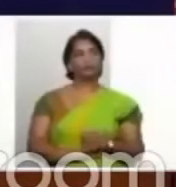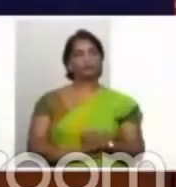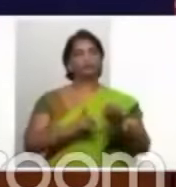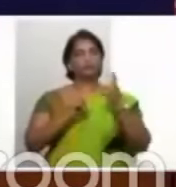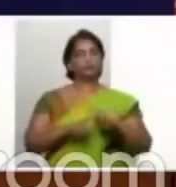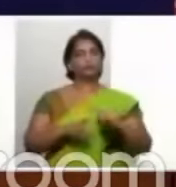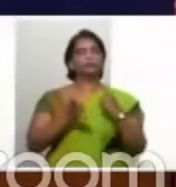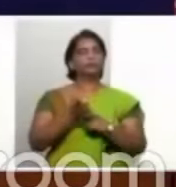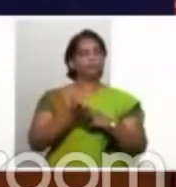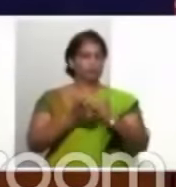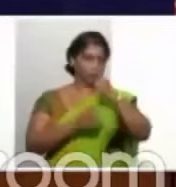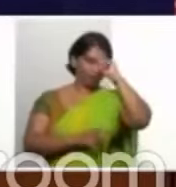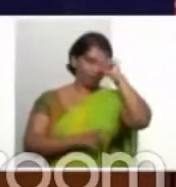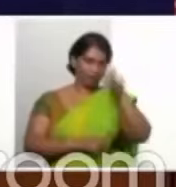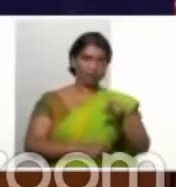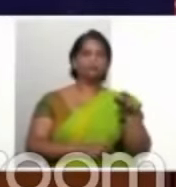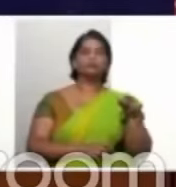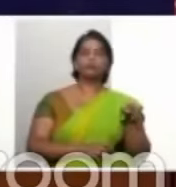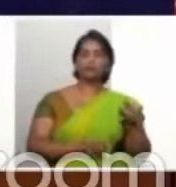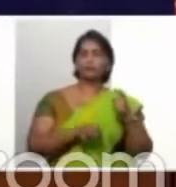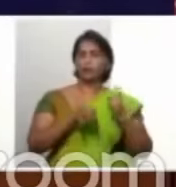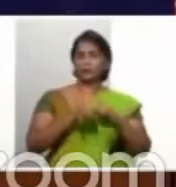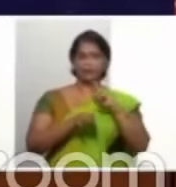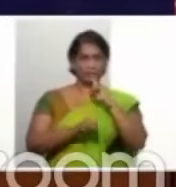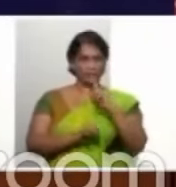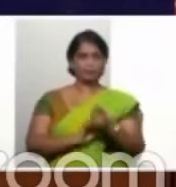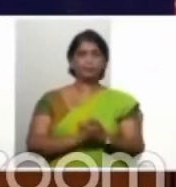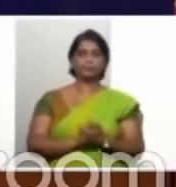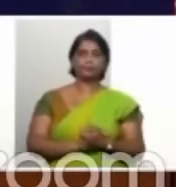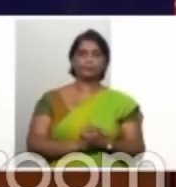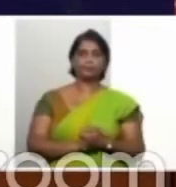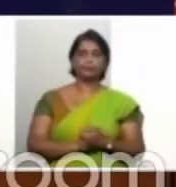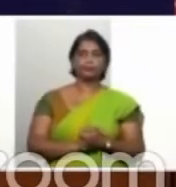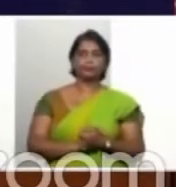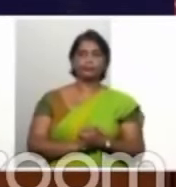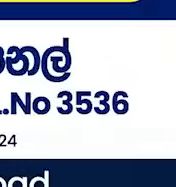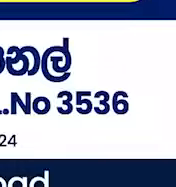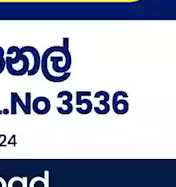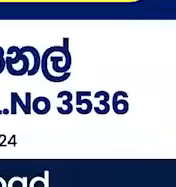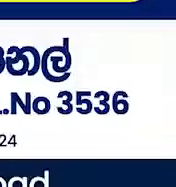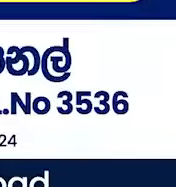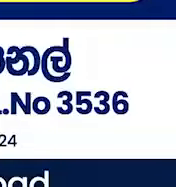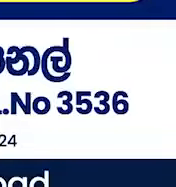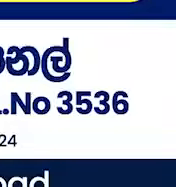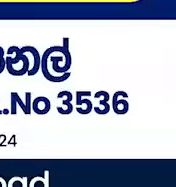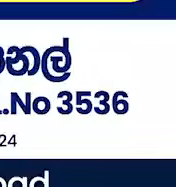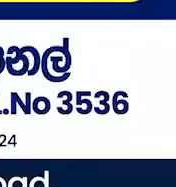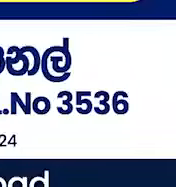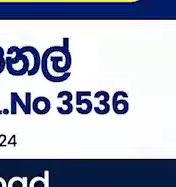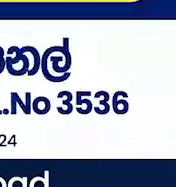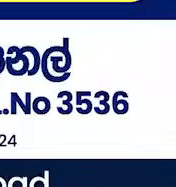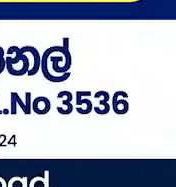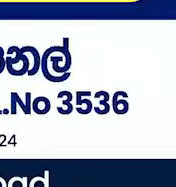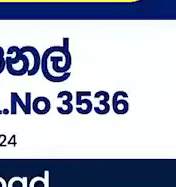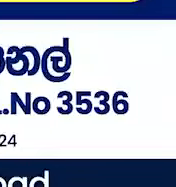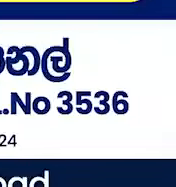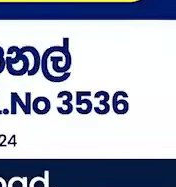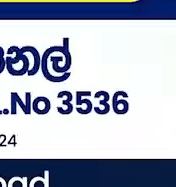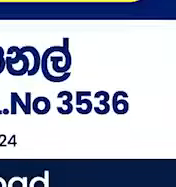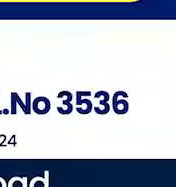වෙන්නේ. මේ ළඟට රිෆ්ති අලි මහත්මයා අප වෙත ප්‍රශ්නයක් යොමු කරන්න බලාගෙන ඉන්න ඔබතුමාගේ අවස්ථාව. තුර්කි රාජ්‍ය ඉදිකිරීම ක්ෂේත්‍රයේ